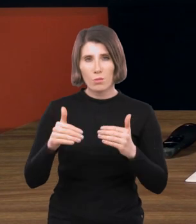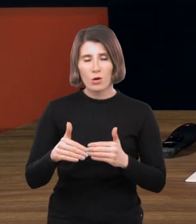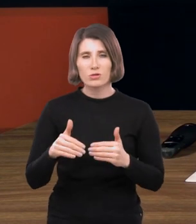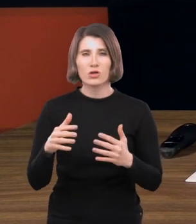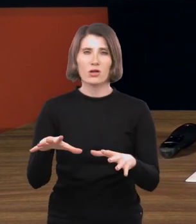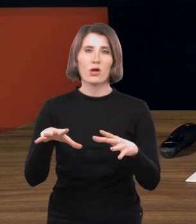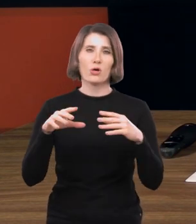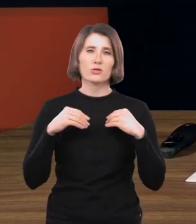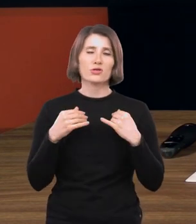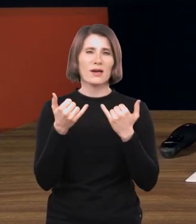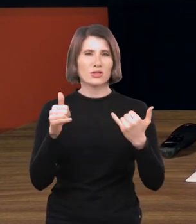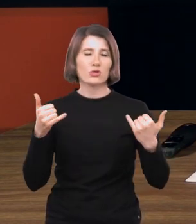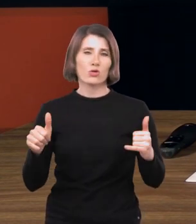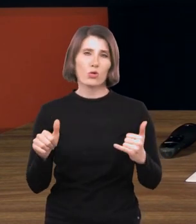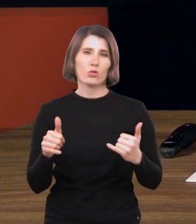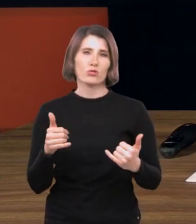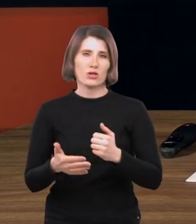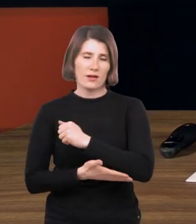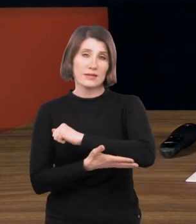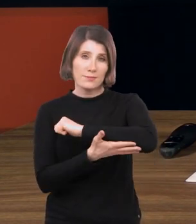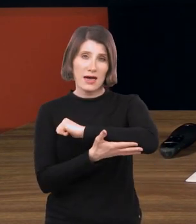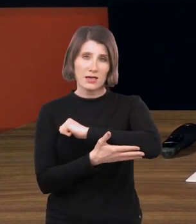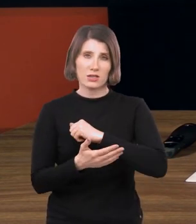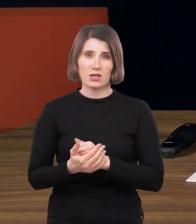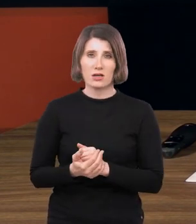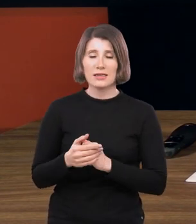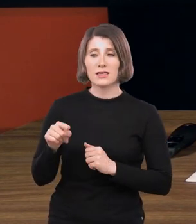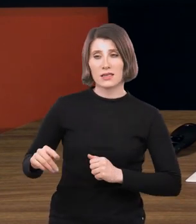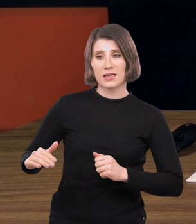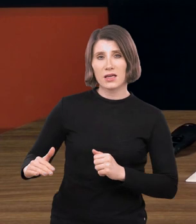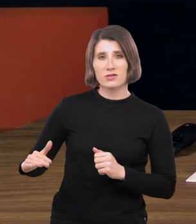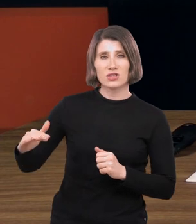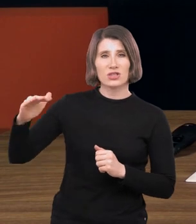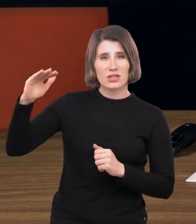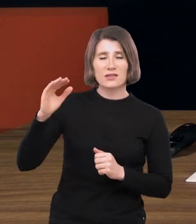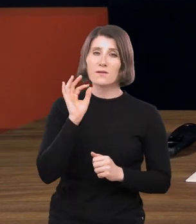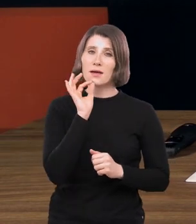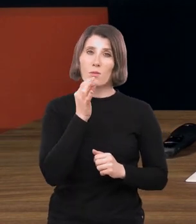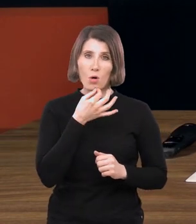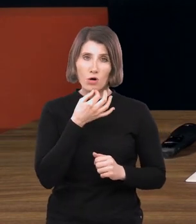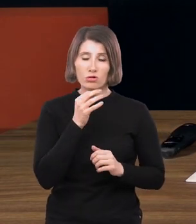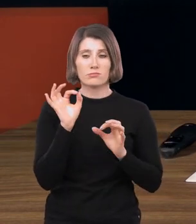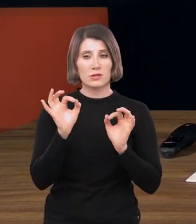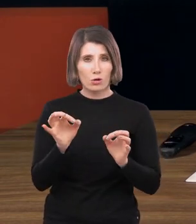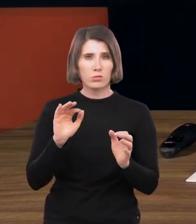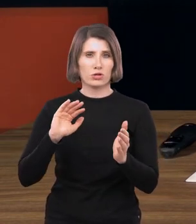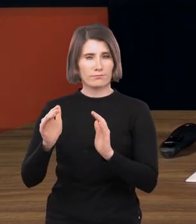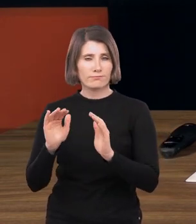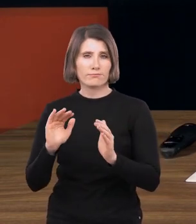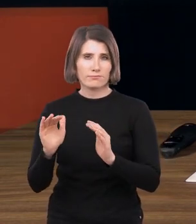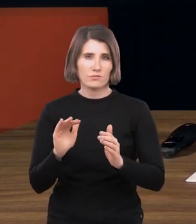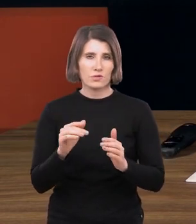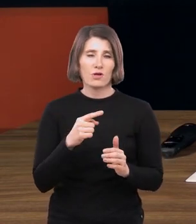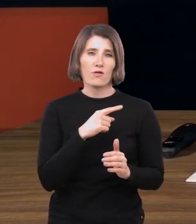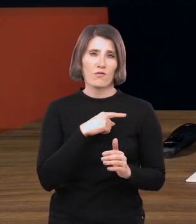na różne formy wsparcia i dzieciństwo i młodość jest dosyć dobrze zaopiekowana, jeśli chodzi o polski